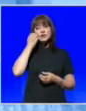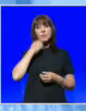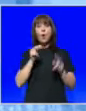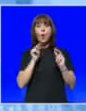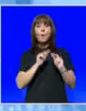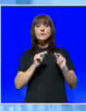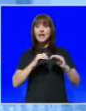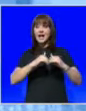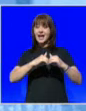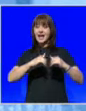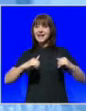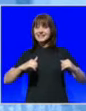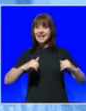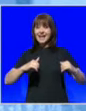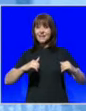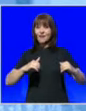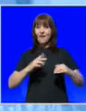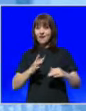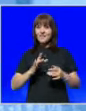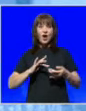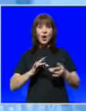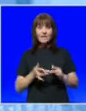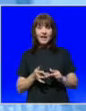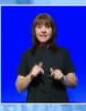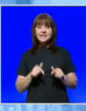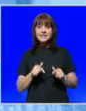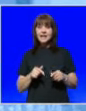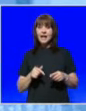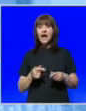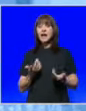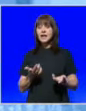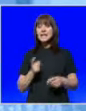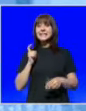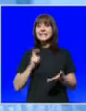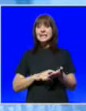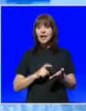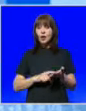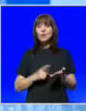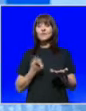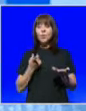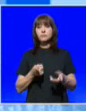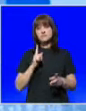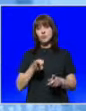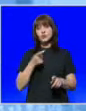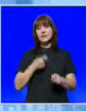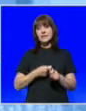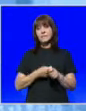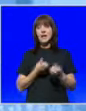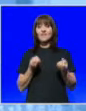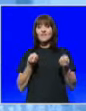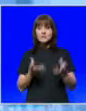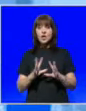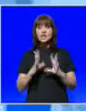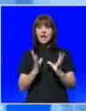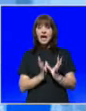обучението разстояние в електронна среда. Сега даваме възможност законово да се и нормативно да се уредят точно тези възможности за съвместно,